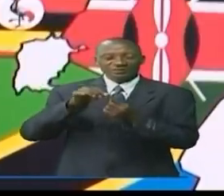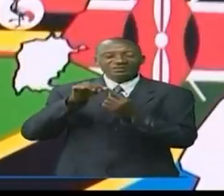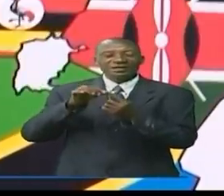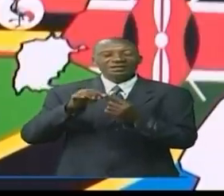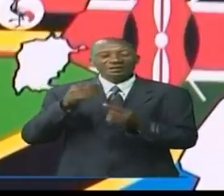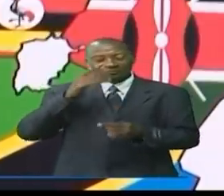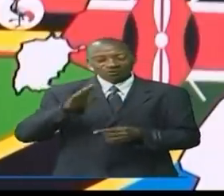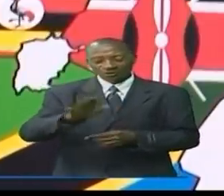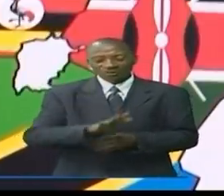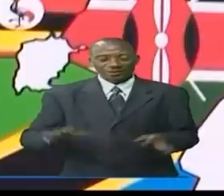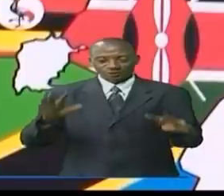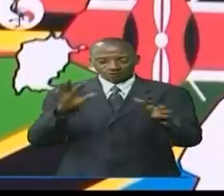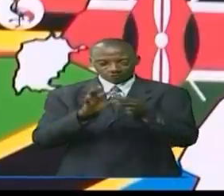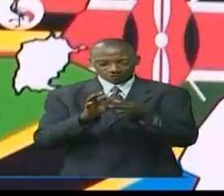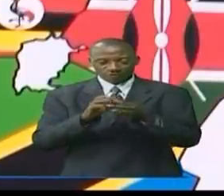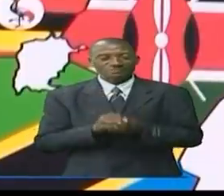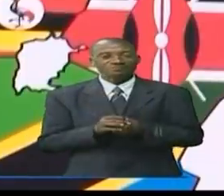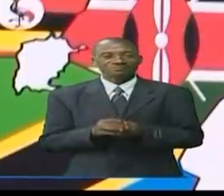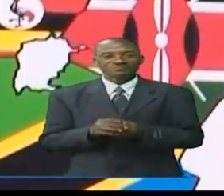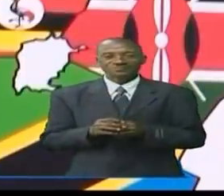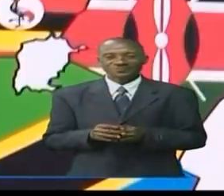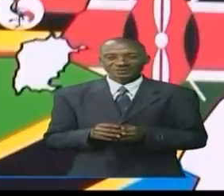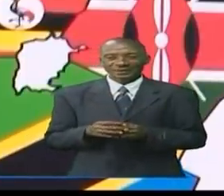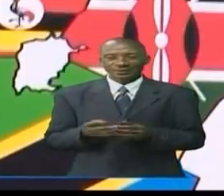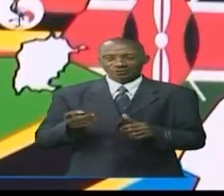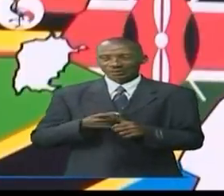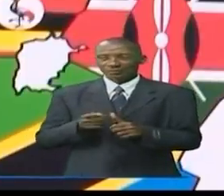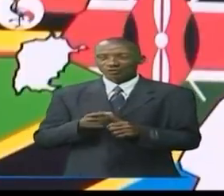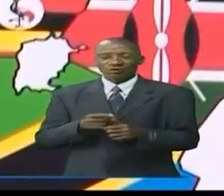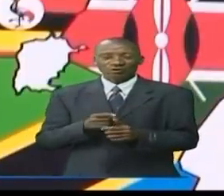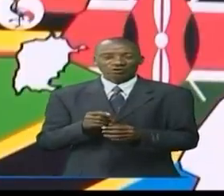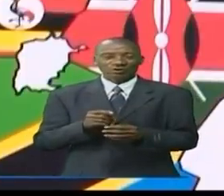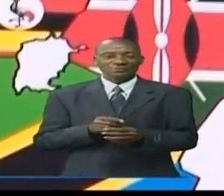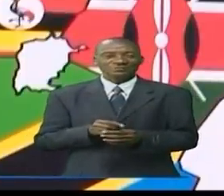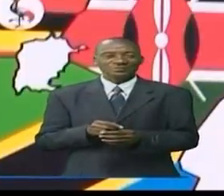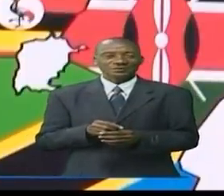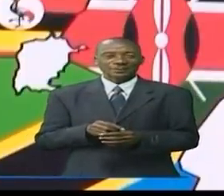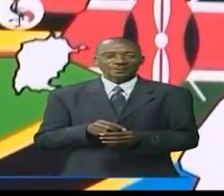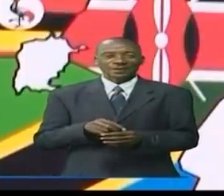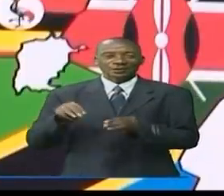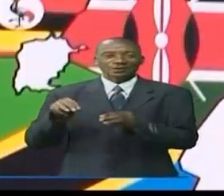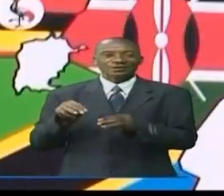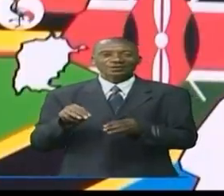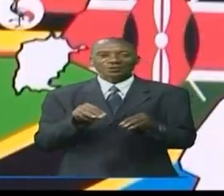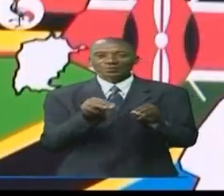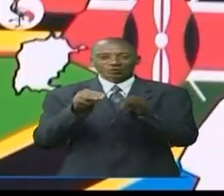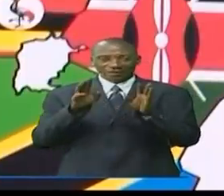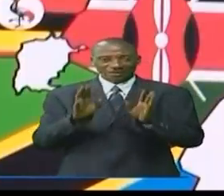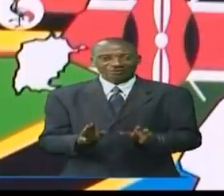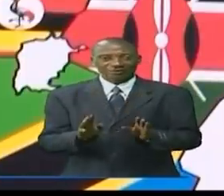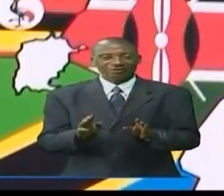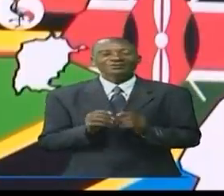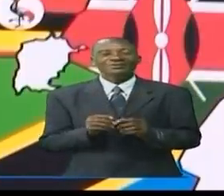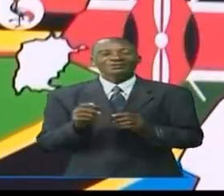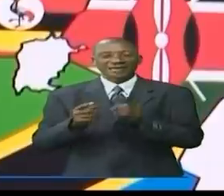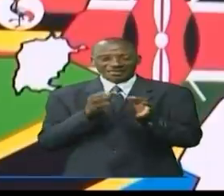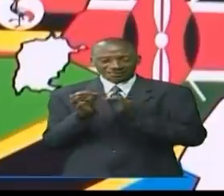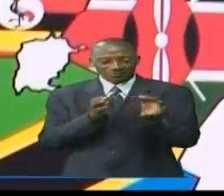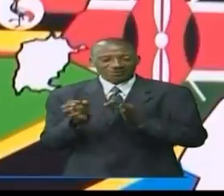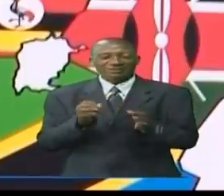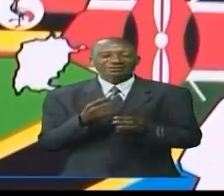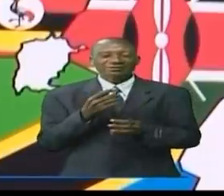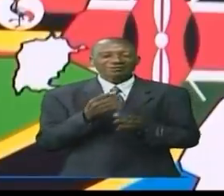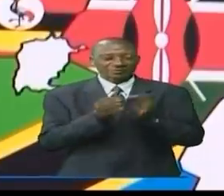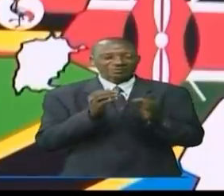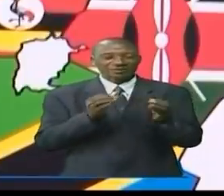Unies. D'entrée de jeu, les modérateurs du Kenya avaient circonscrit les cadres de ces entrevues en précisant que cette